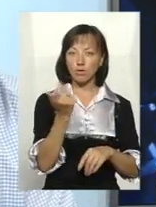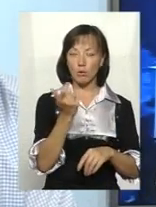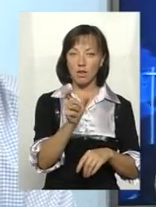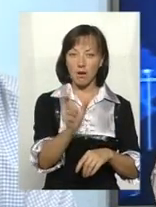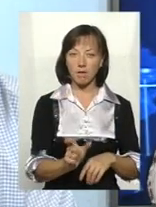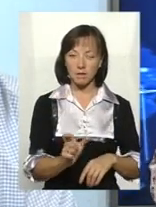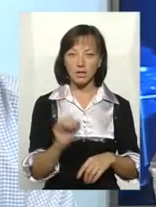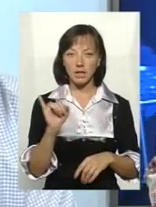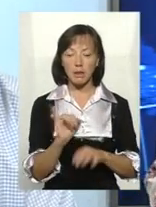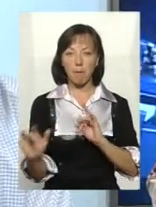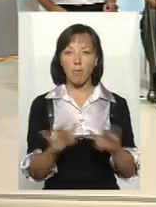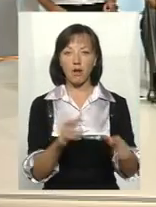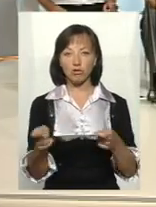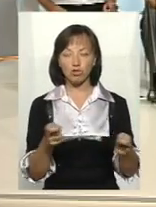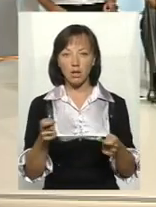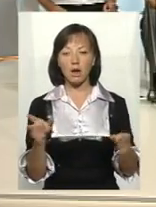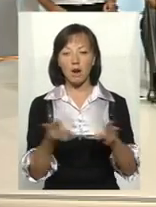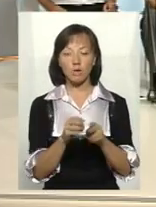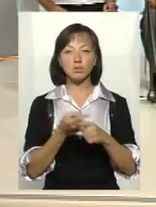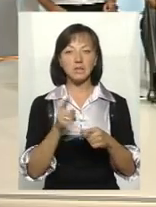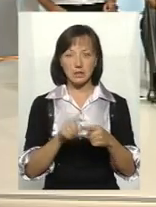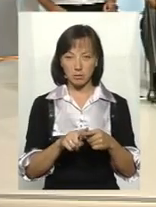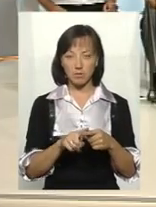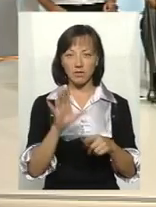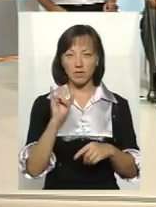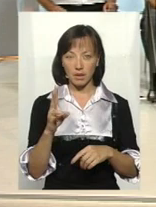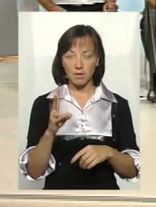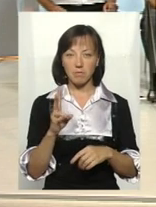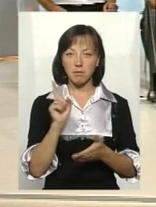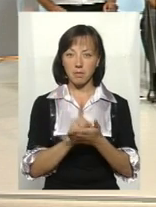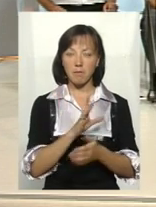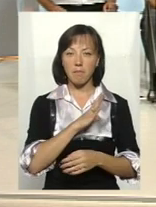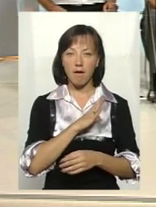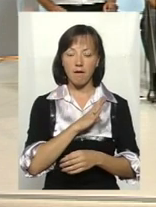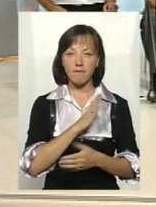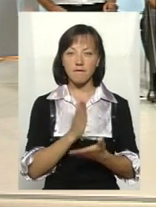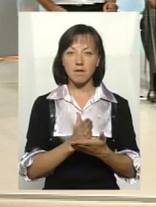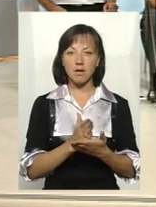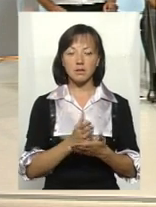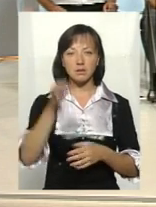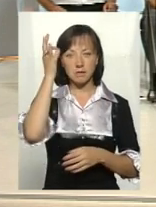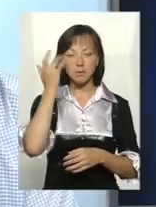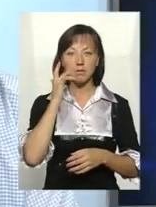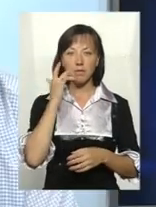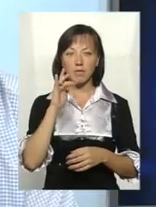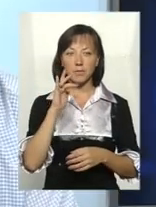господарник, і менеджер, разом з тим він би мав, якщо ми згадаємо Америку,